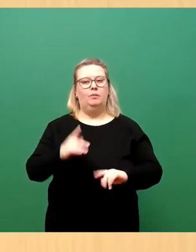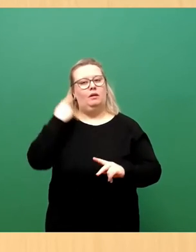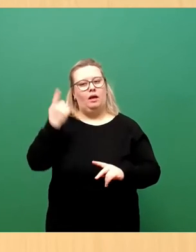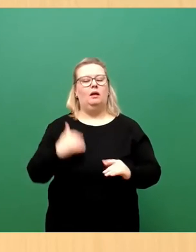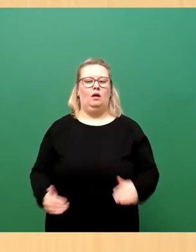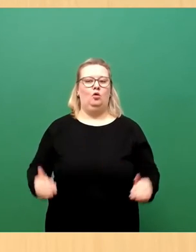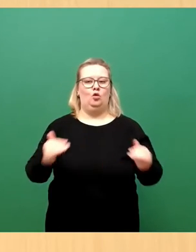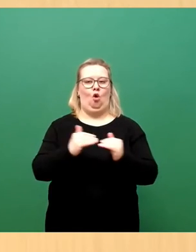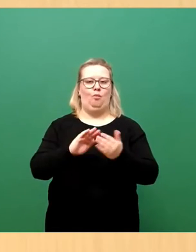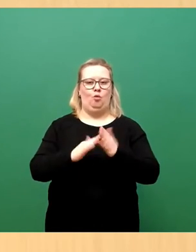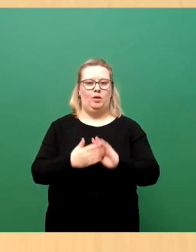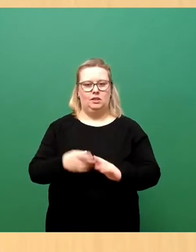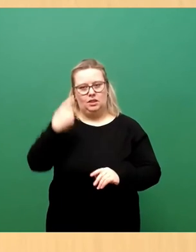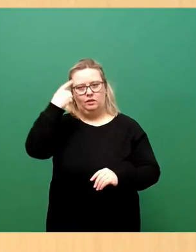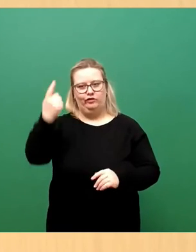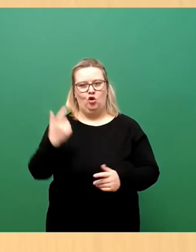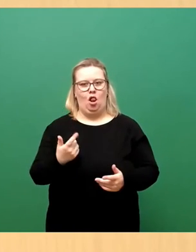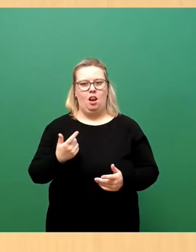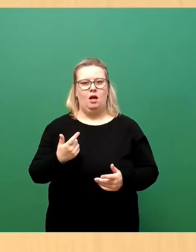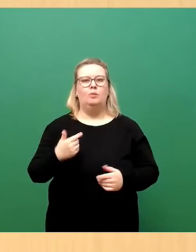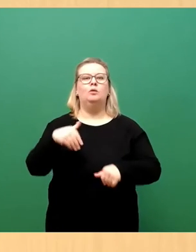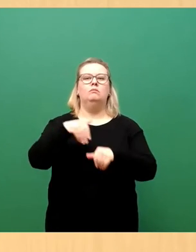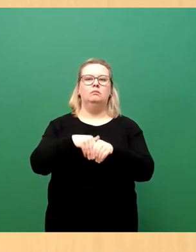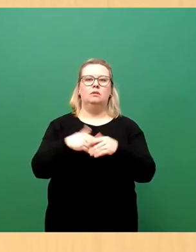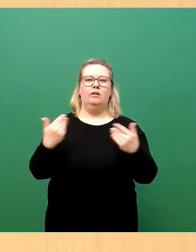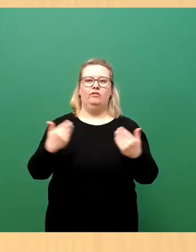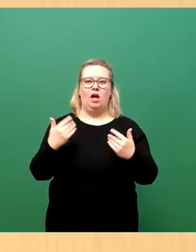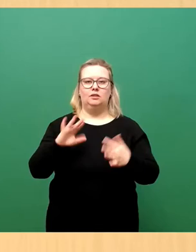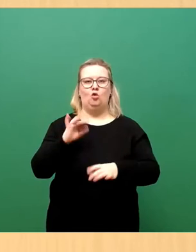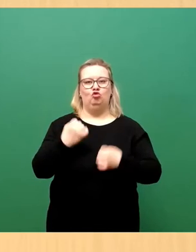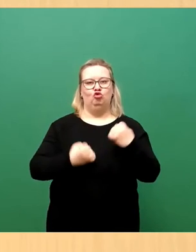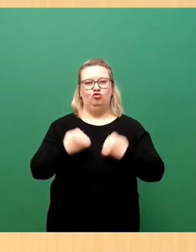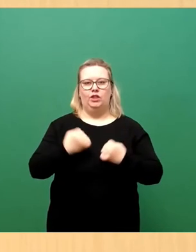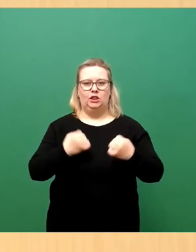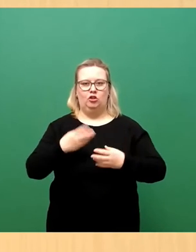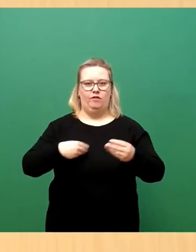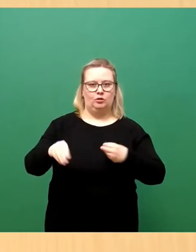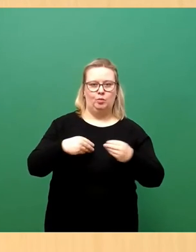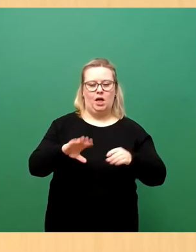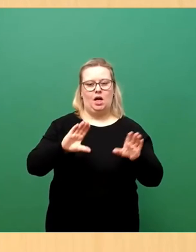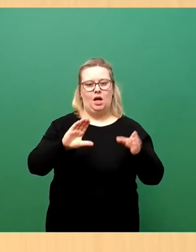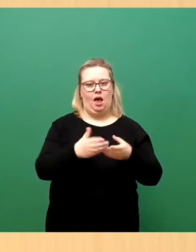sinnvoll. Dieser berücksichtigt jetzt insbesondere die schwierigere Flexibilität bei kleineren Projekten mit der entsprechend niedrigeren